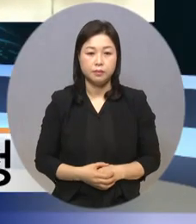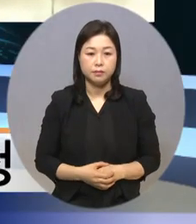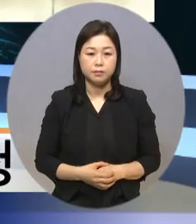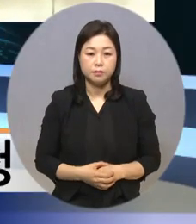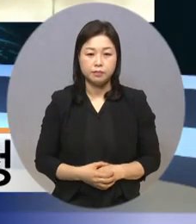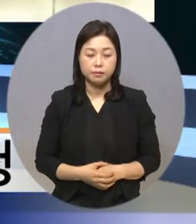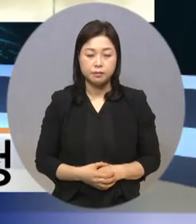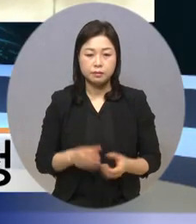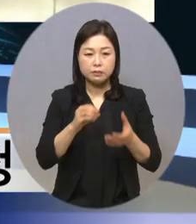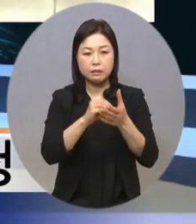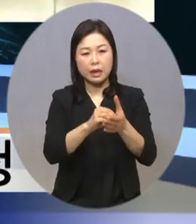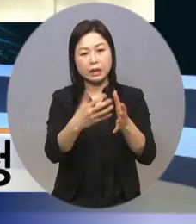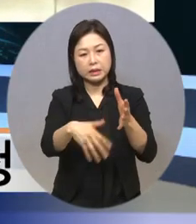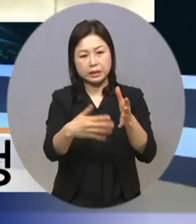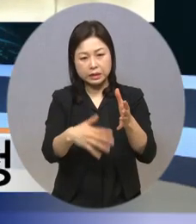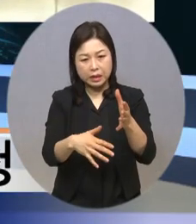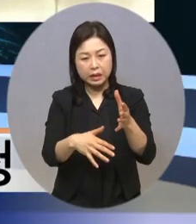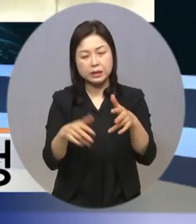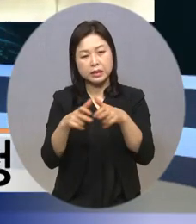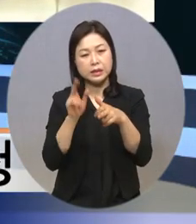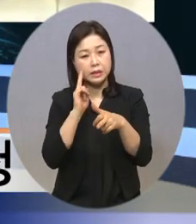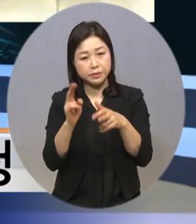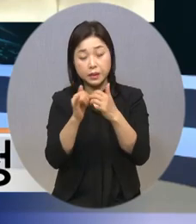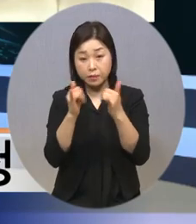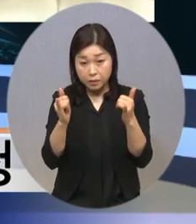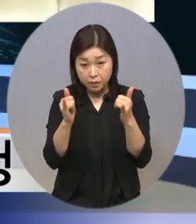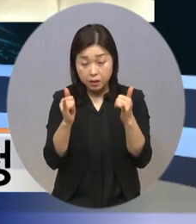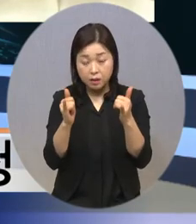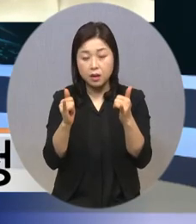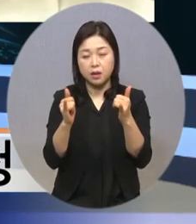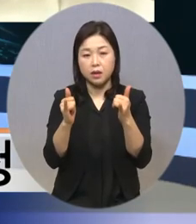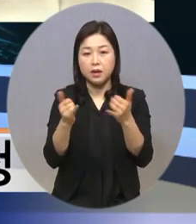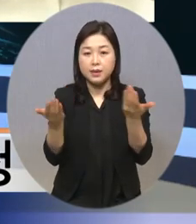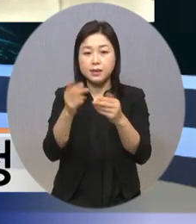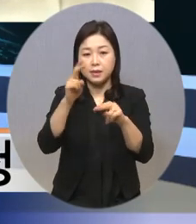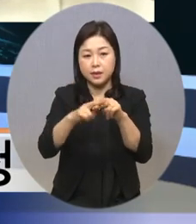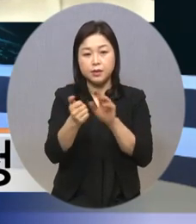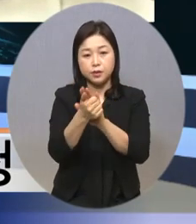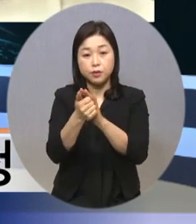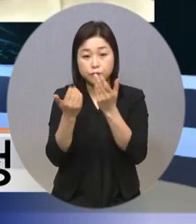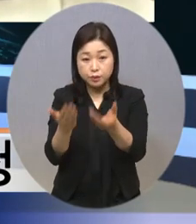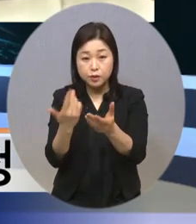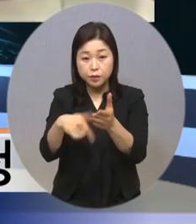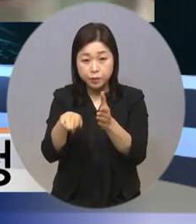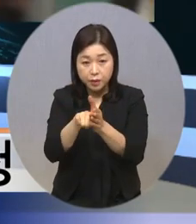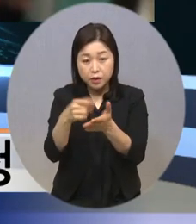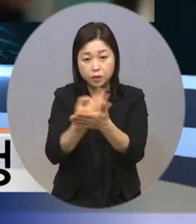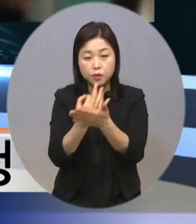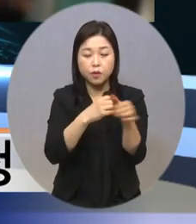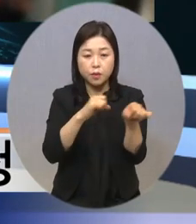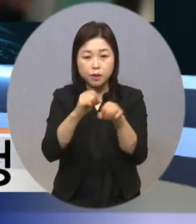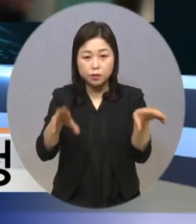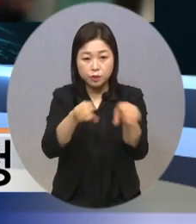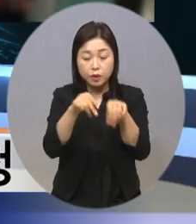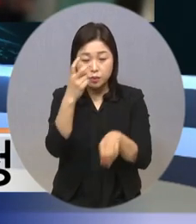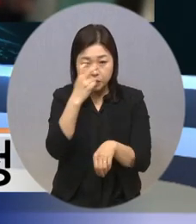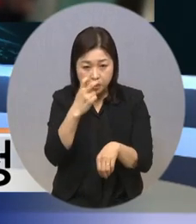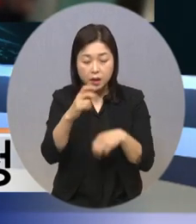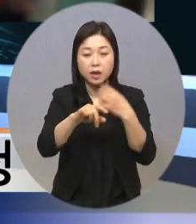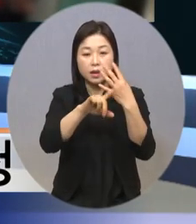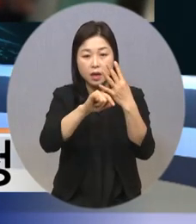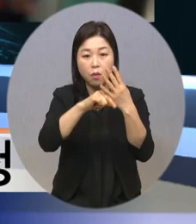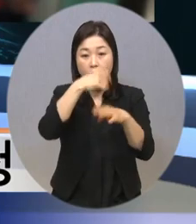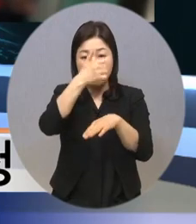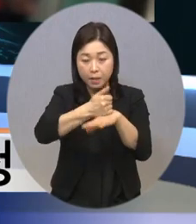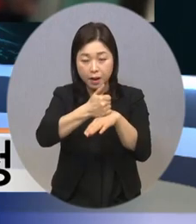미취업 중증 장애인들에게 일자리를 지원하기 위한 중증장애인 소득활동종합조사가 4월 말까지 연장해